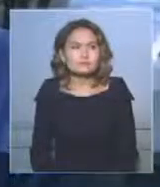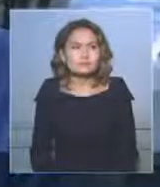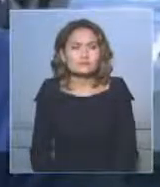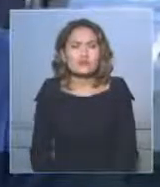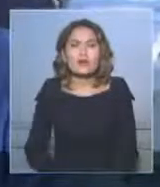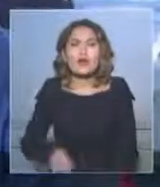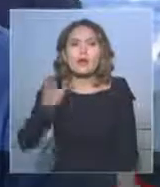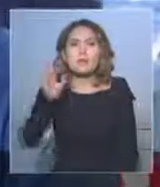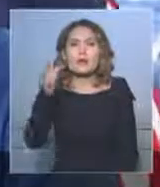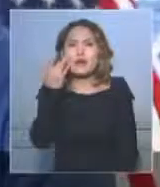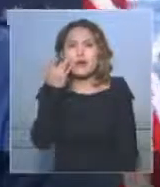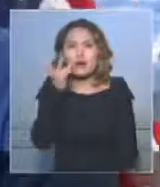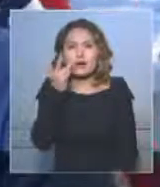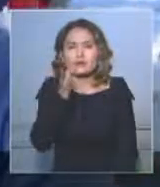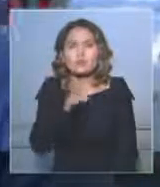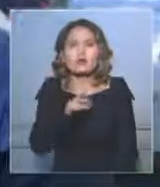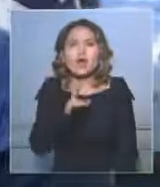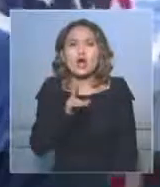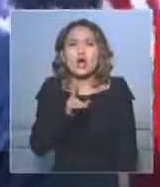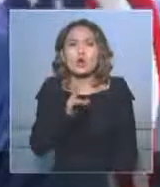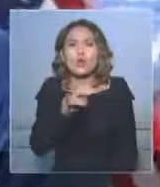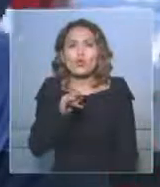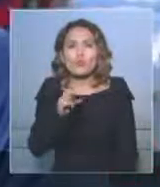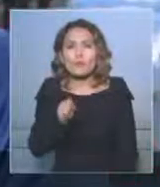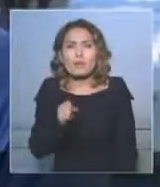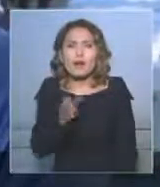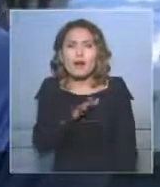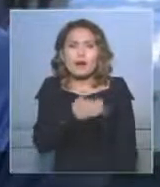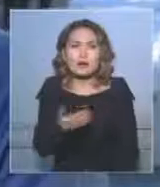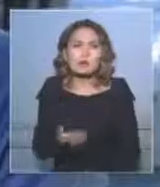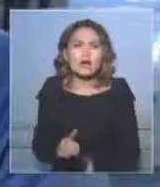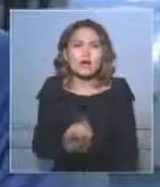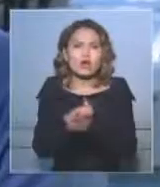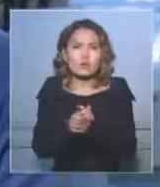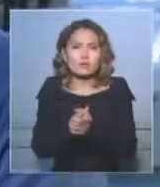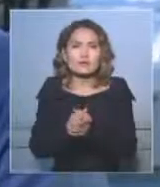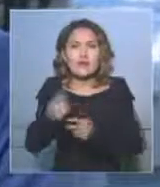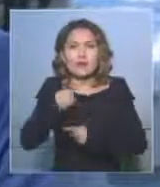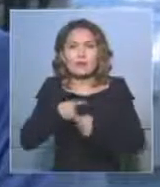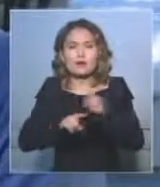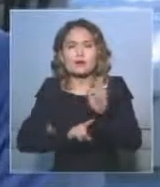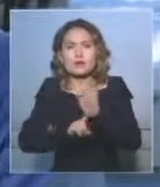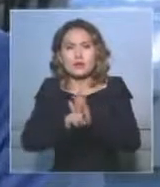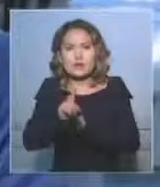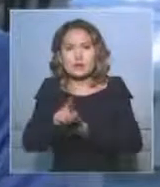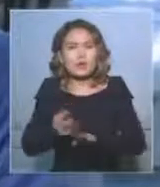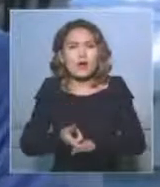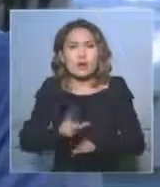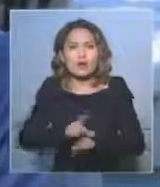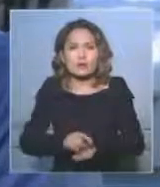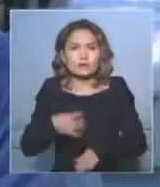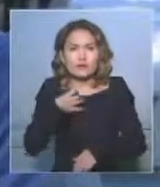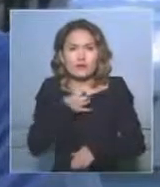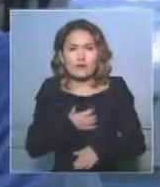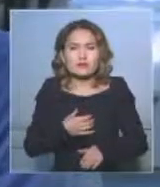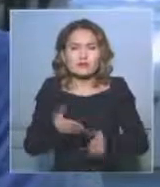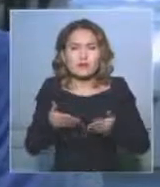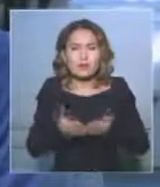Мен АқШ пен Куба арасындағы қарым-қатынастың қайта жақсарғанына қуаныштымын. Байланысты одан әрі жандандыру үшін осындай шаралардың маңызы өте